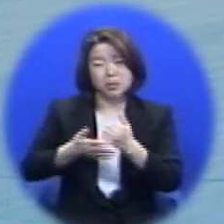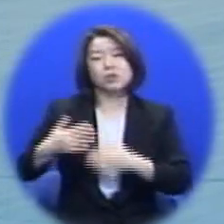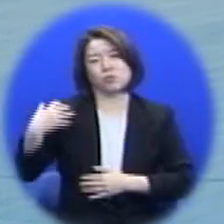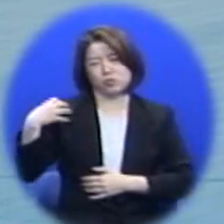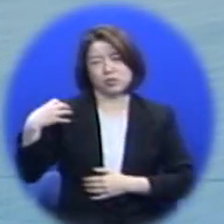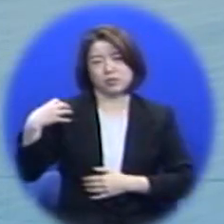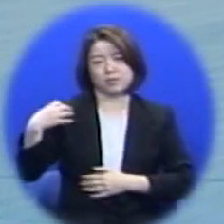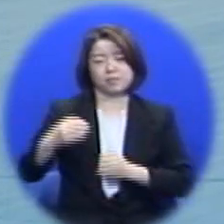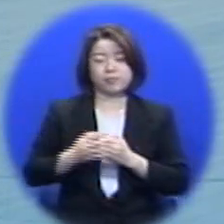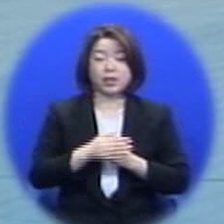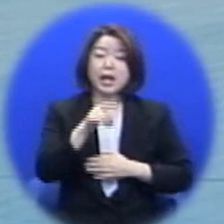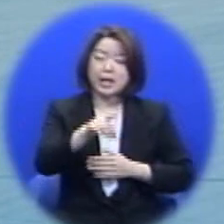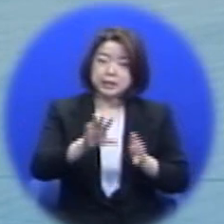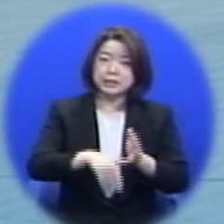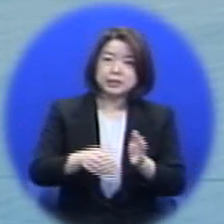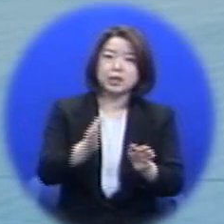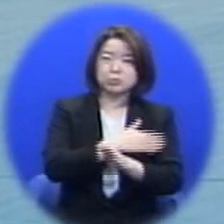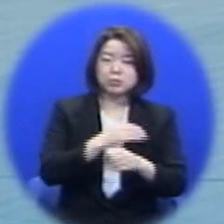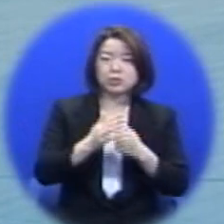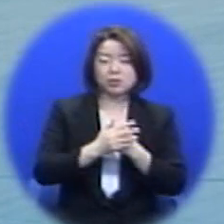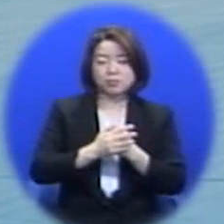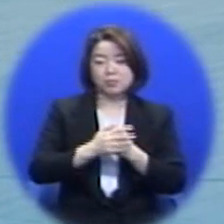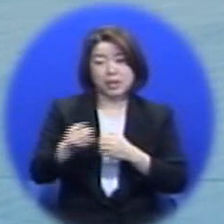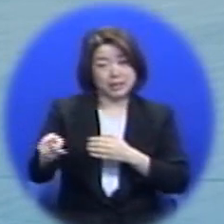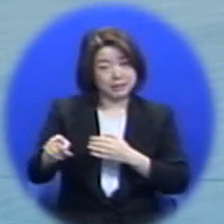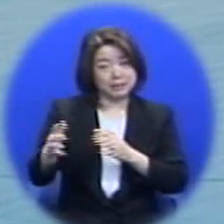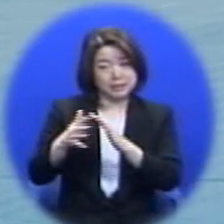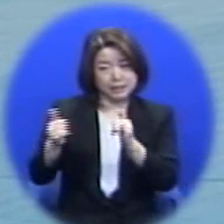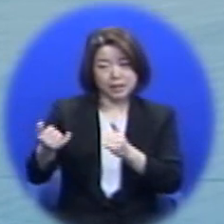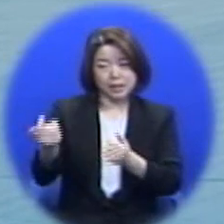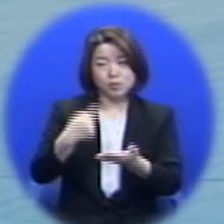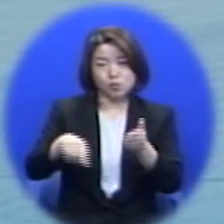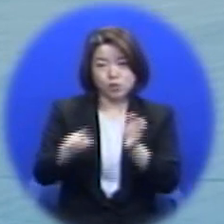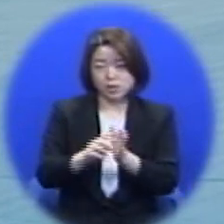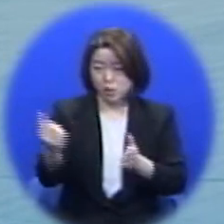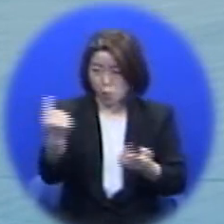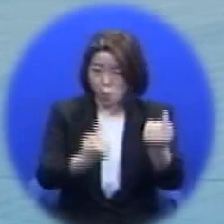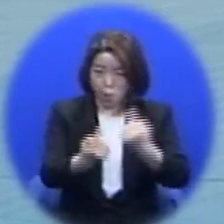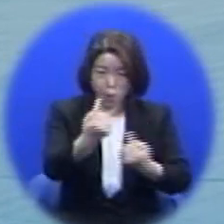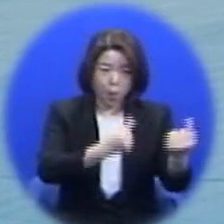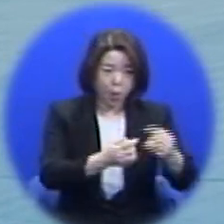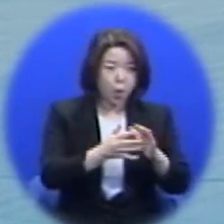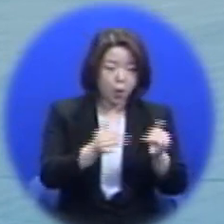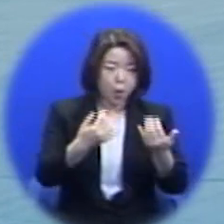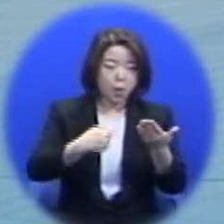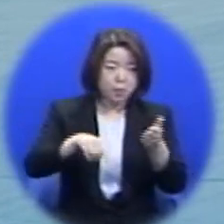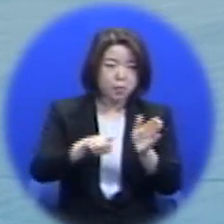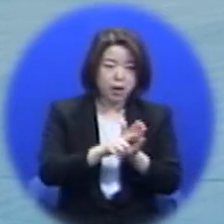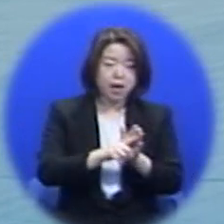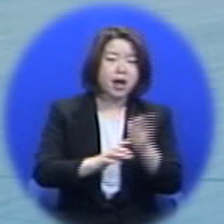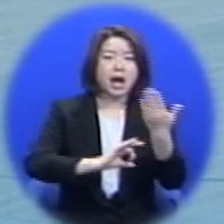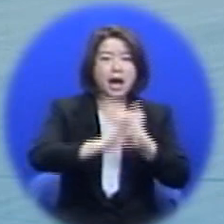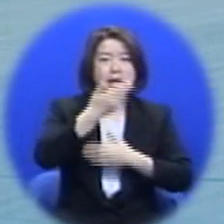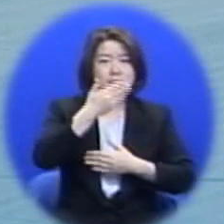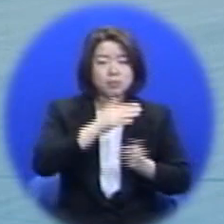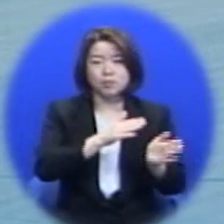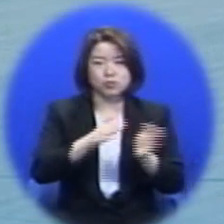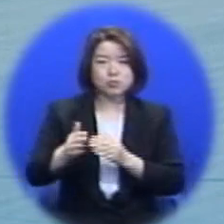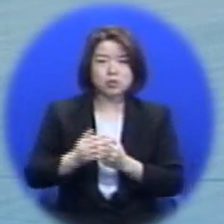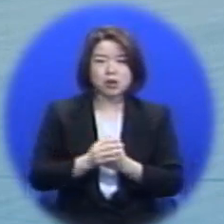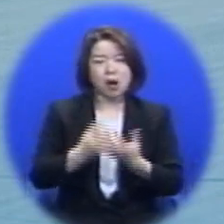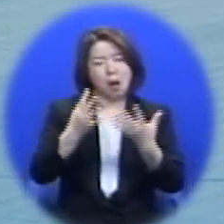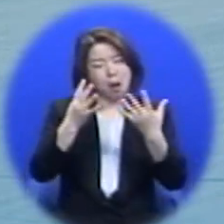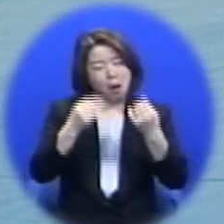노숙인들 아침 식사를 교회에서 준비해서 오시는 분들에게 대접을 해드렸습니다. 얼마나 많은 분들이 오시는지 새벽기도